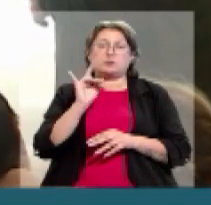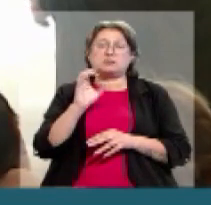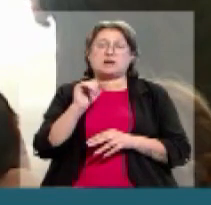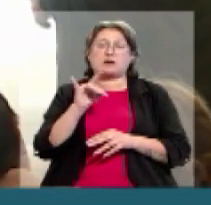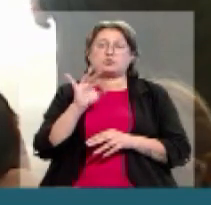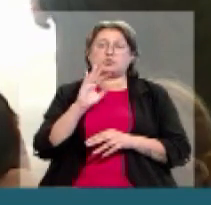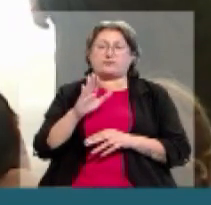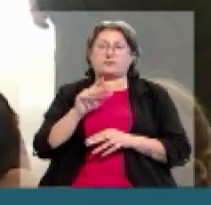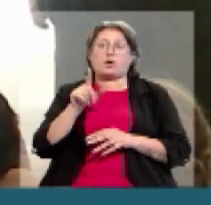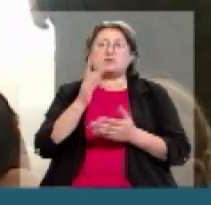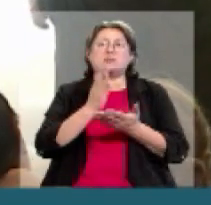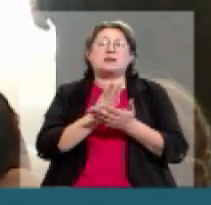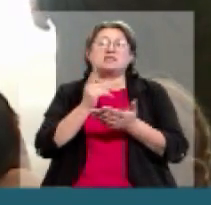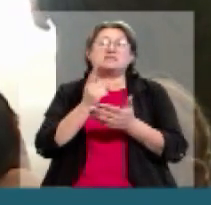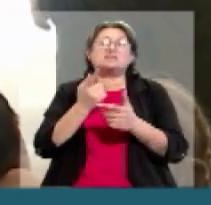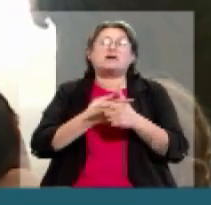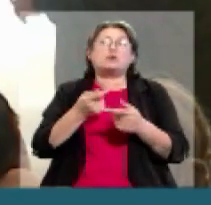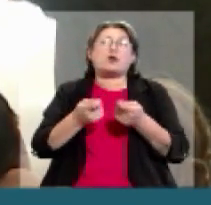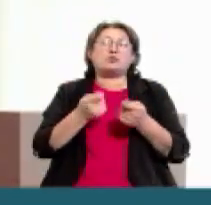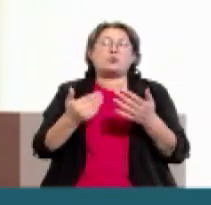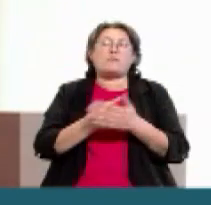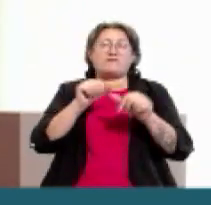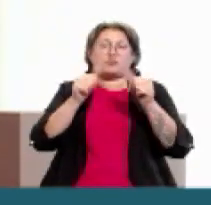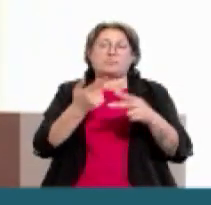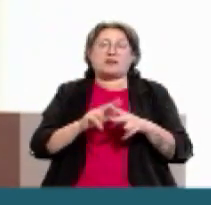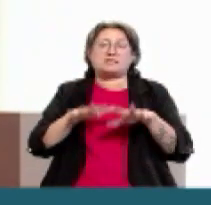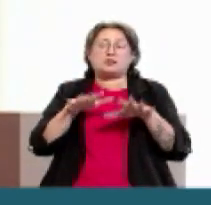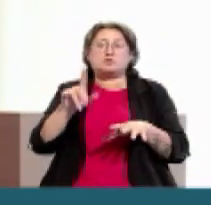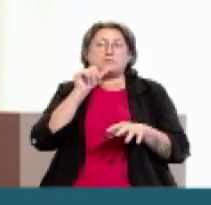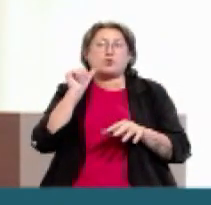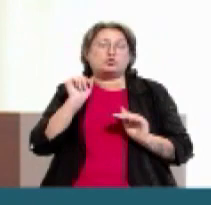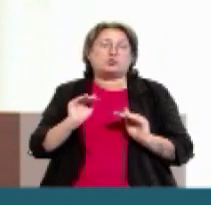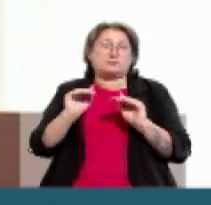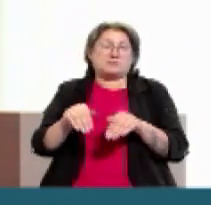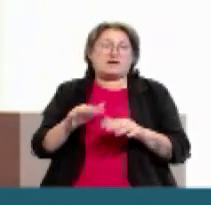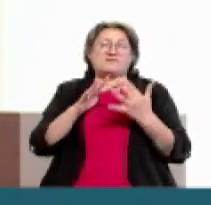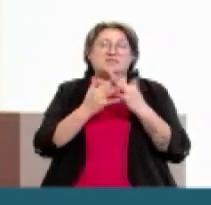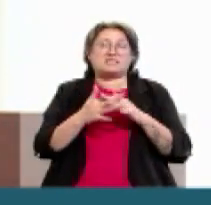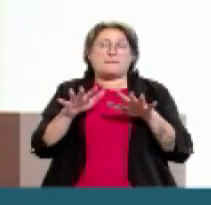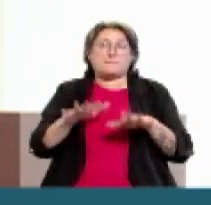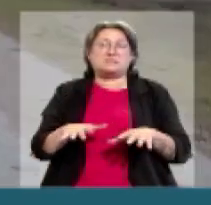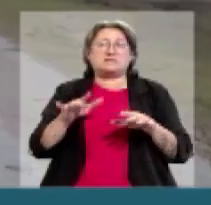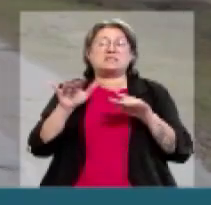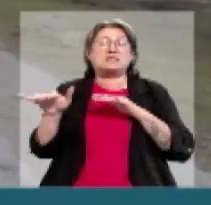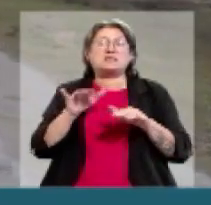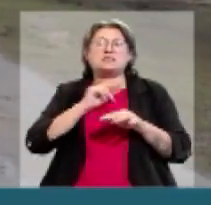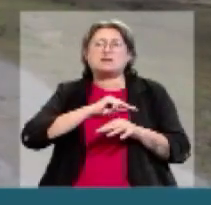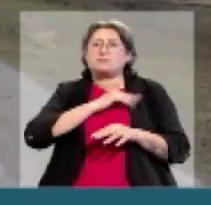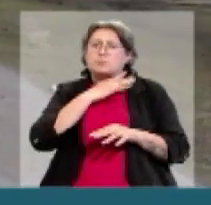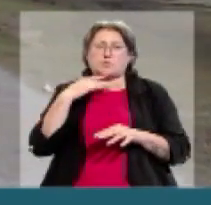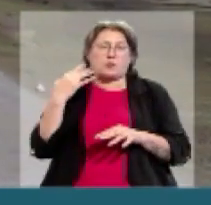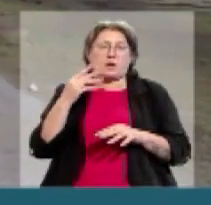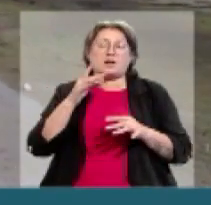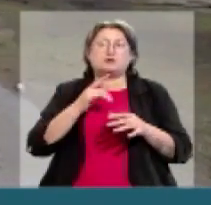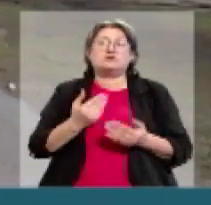Сартова. Его называют руководителем нового формата. На этой должности с прошлого года в сельской местности дел всегда много. В